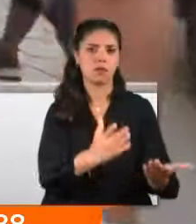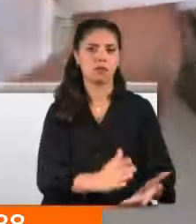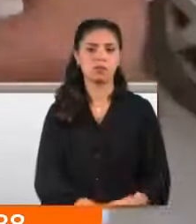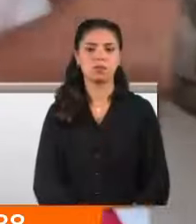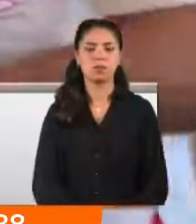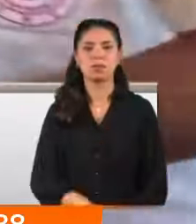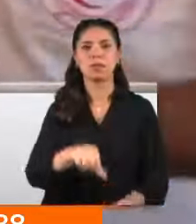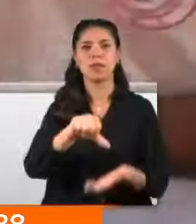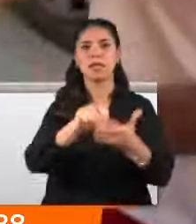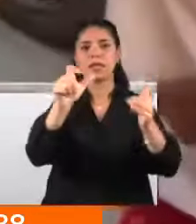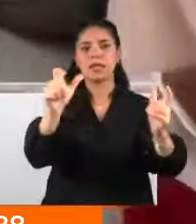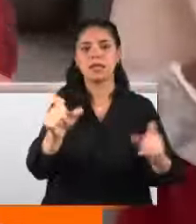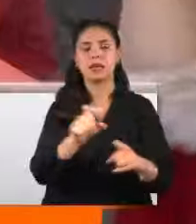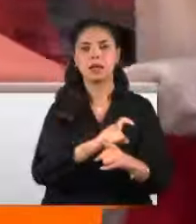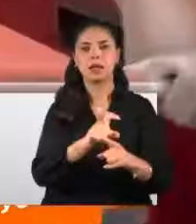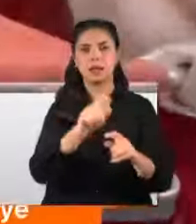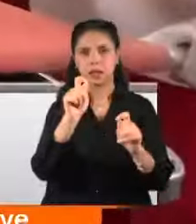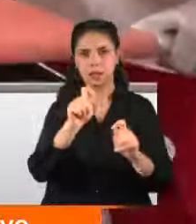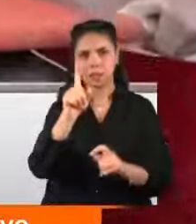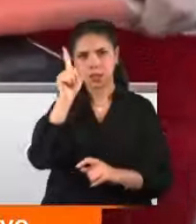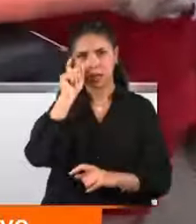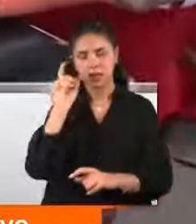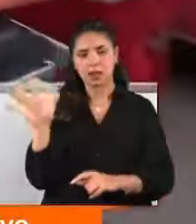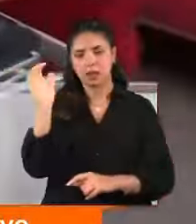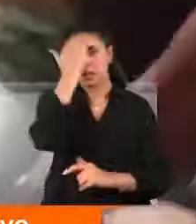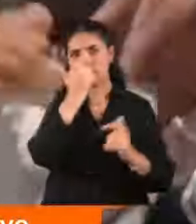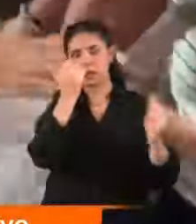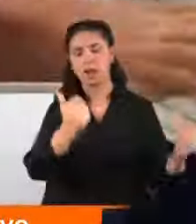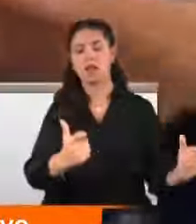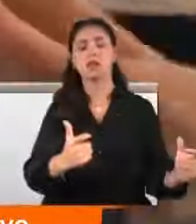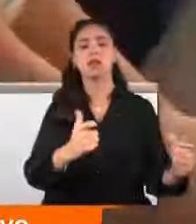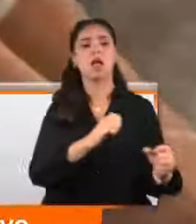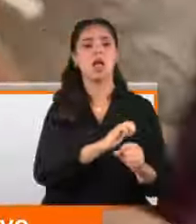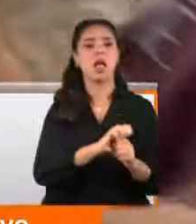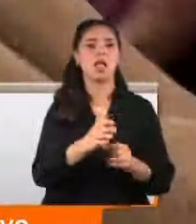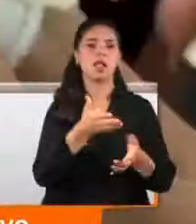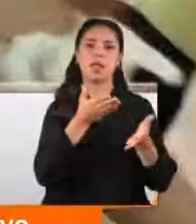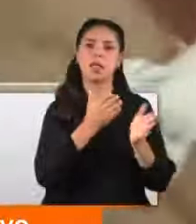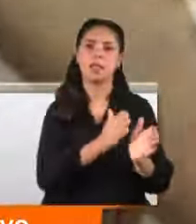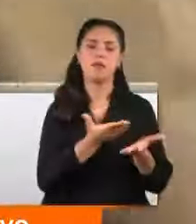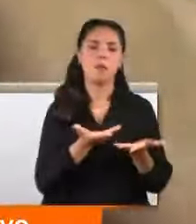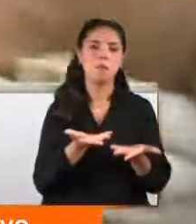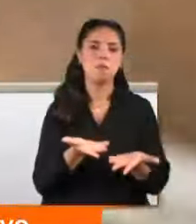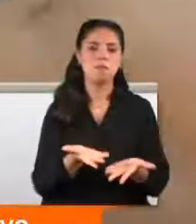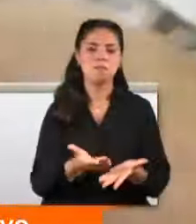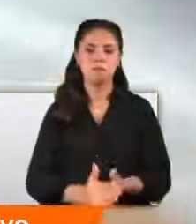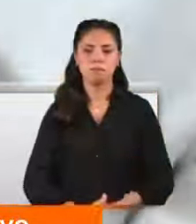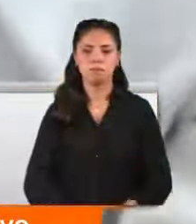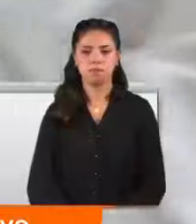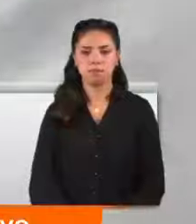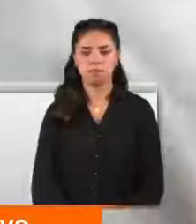İran'la gerilimi tırmandıran İsrail, Gazze'deki katliamlarına da ara vermeden devam ediyor.